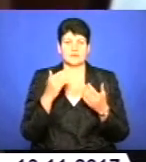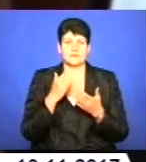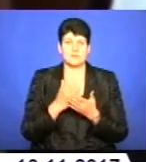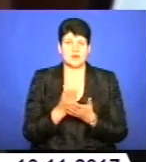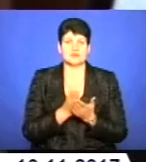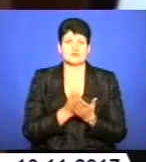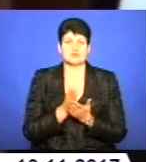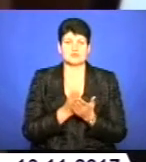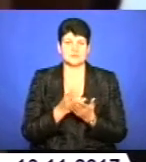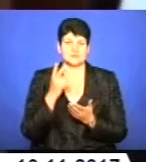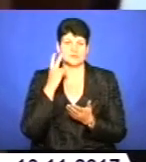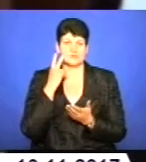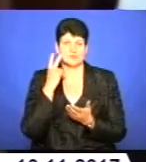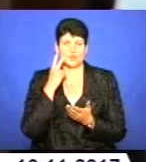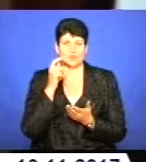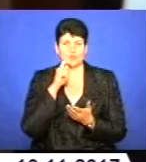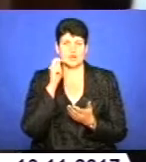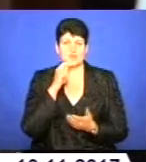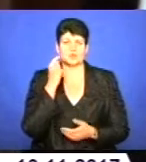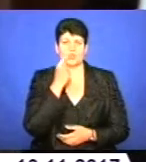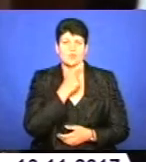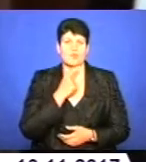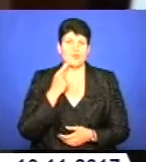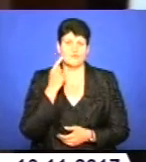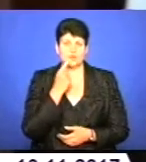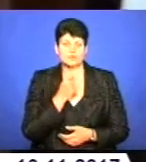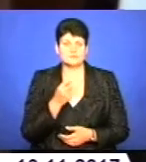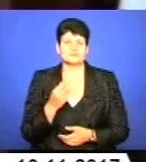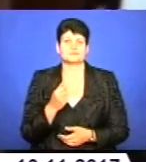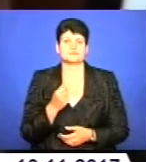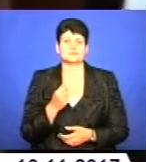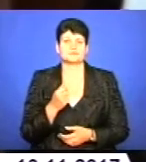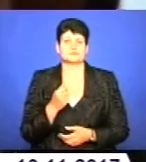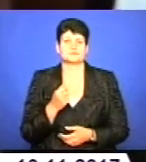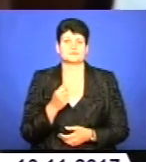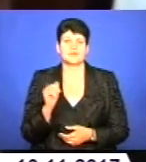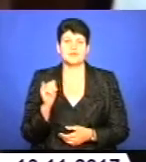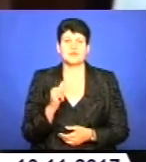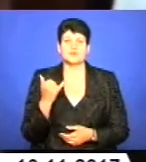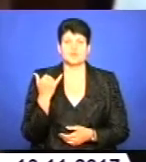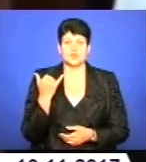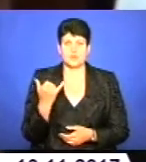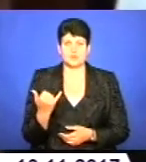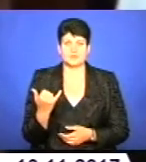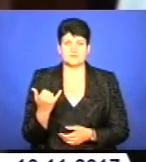служитися повсякчасно українською мовою. І сьогодні,